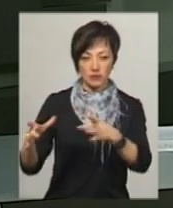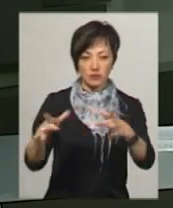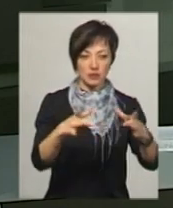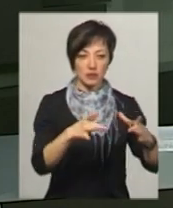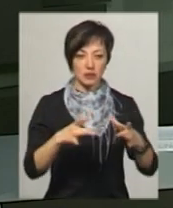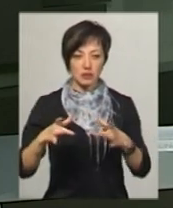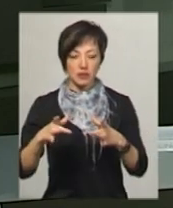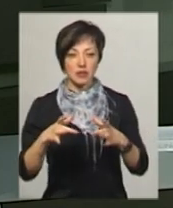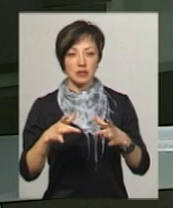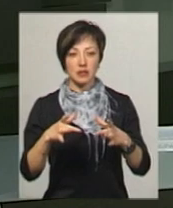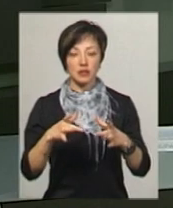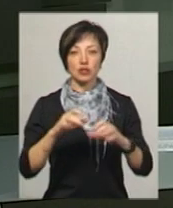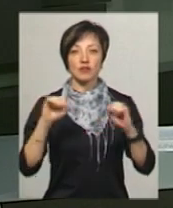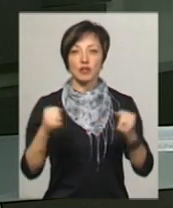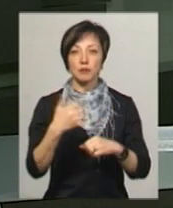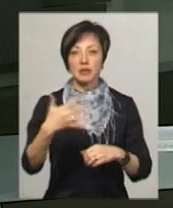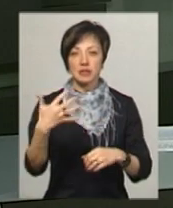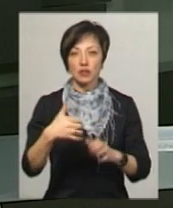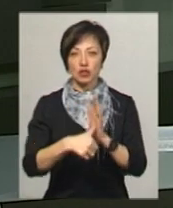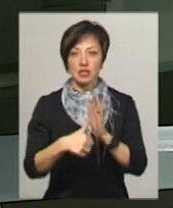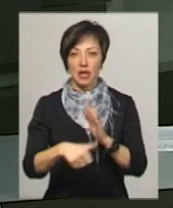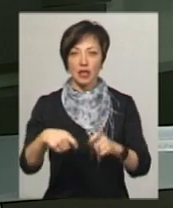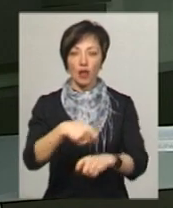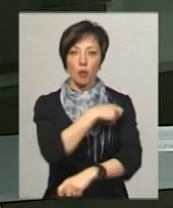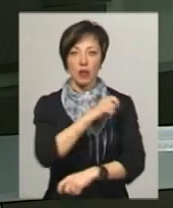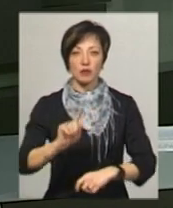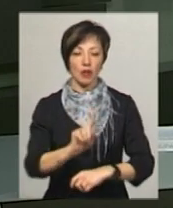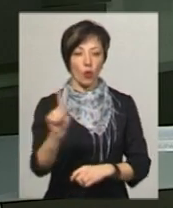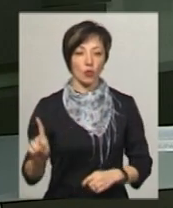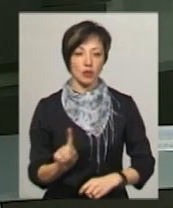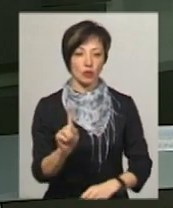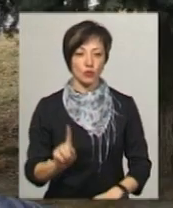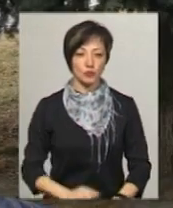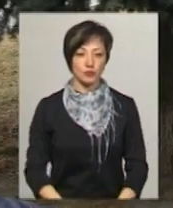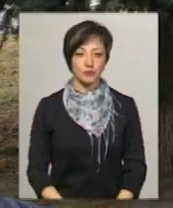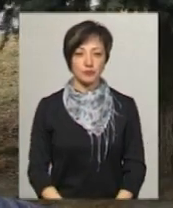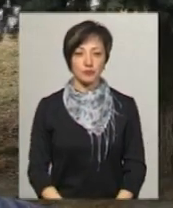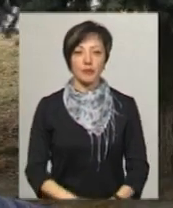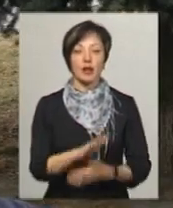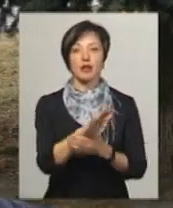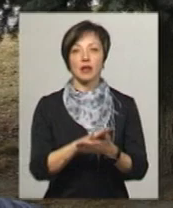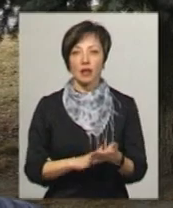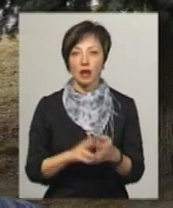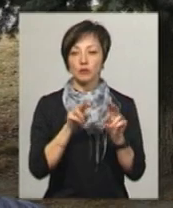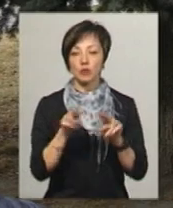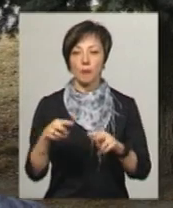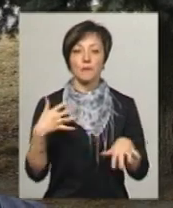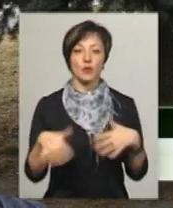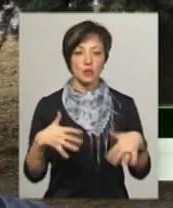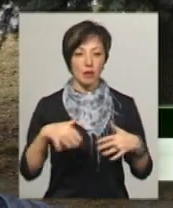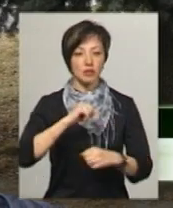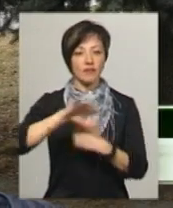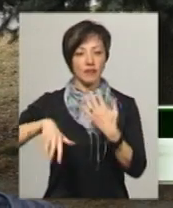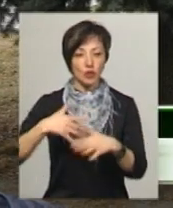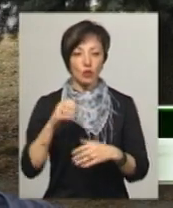який переміщувався зі швидкістю 50-60 км на годину. Надалі спостерігається послабшення вітру,